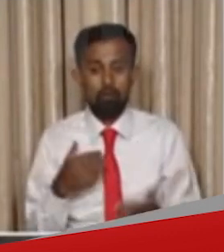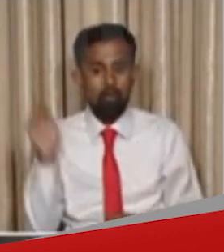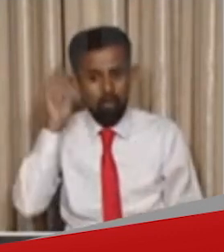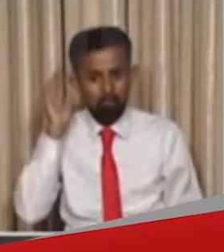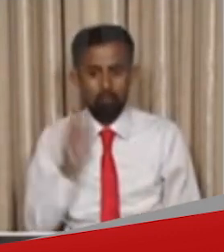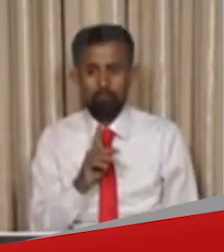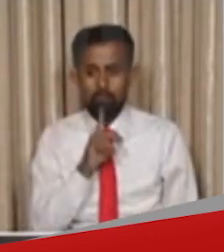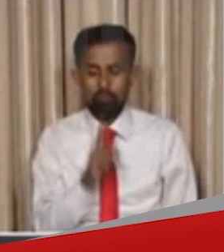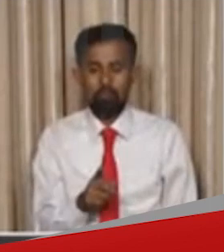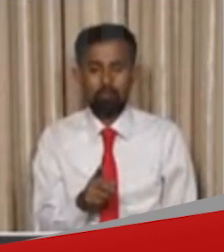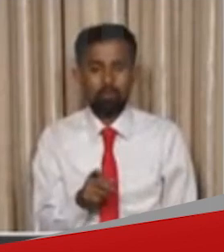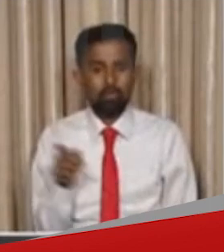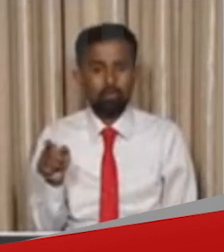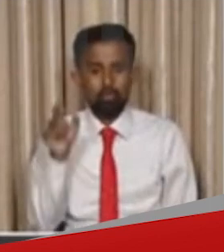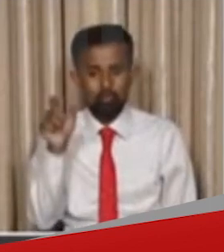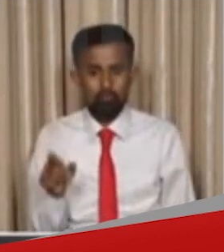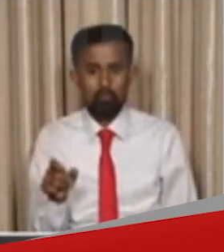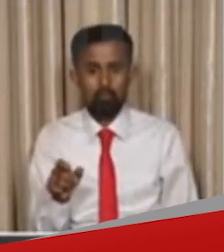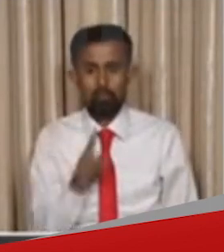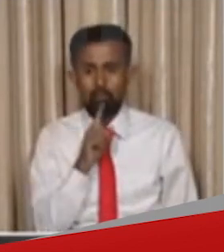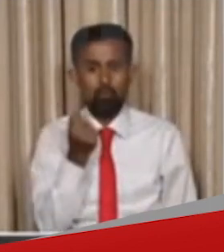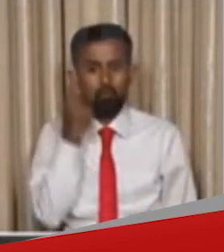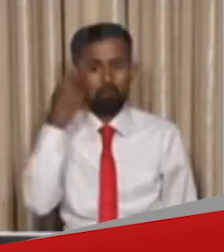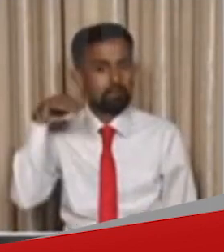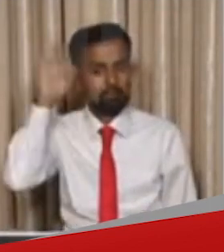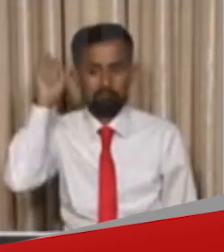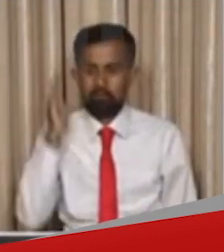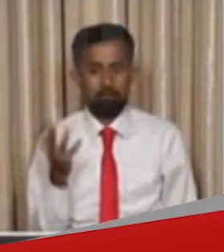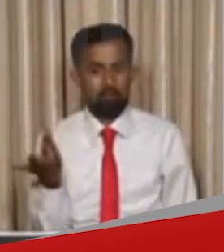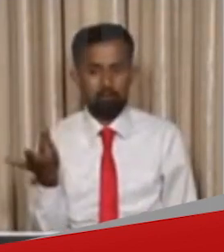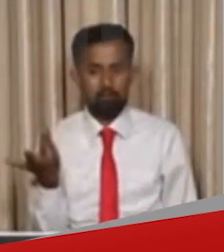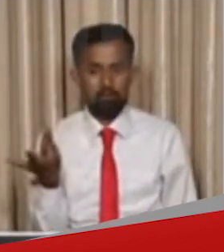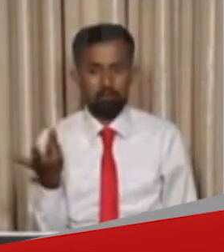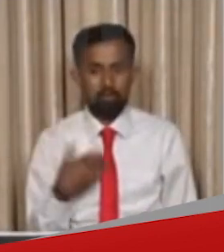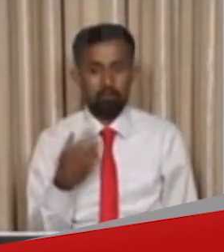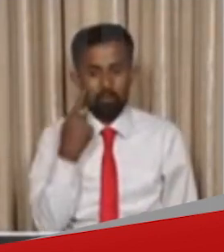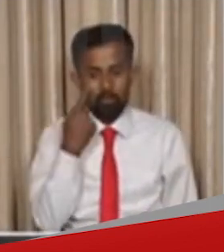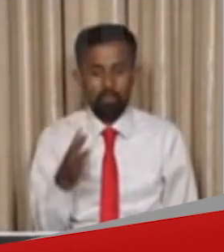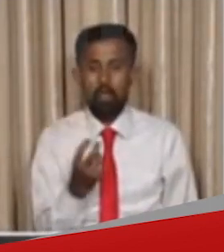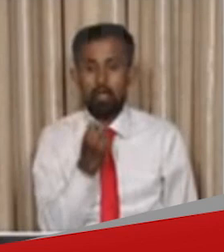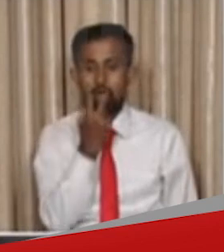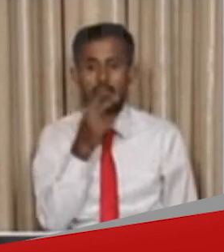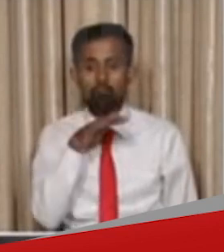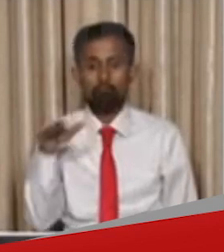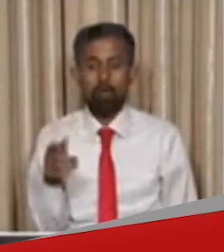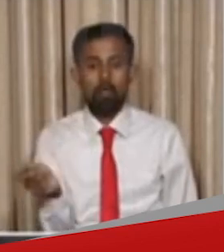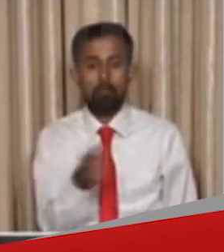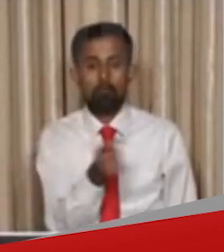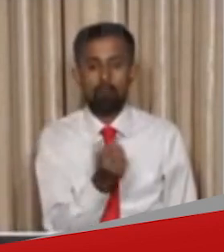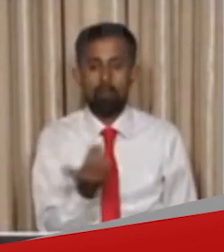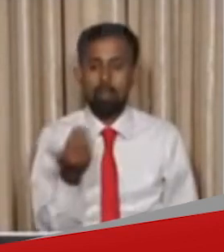කතා කරා. එතුමාට ඔය අදහස් ඒ කාලේ තිබුණේ නැහැ. අපි දැක්කා කළුතර පැත්තේ වෙල්ලෑයවල් වලට